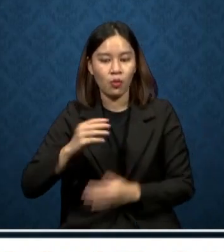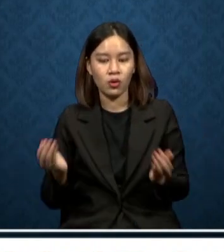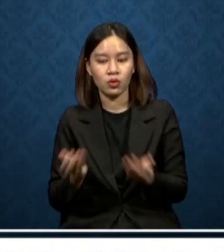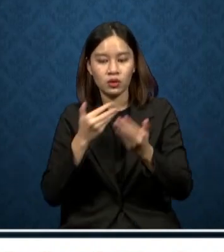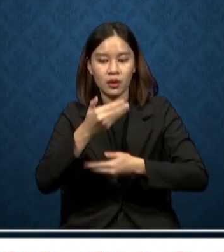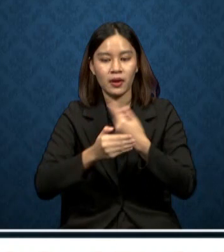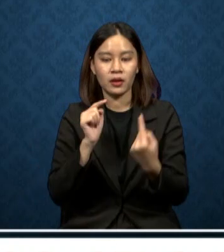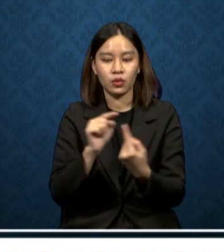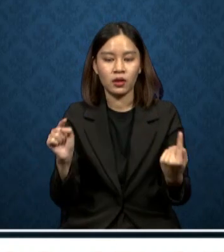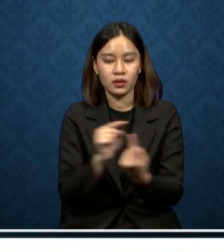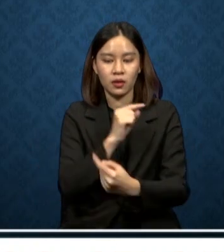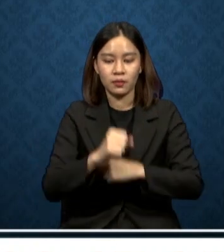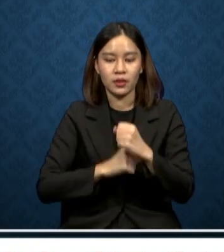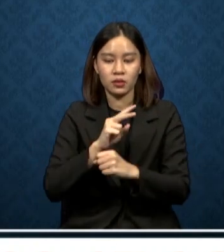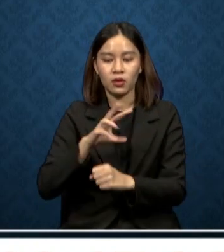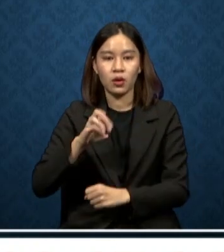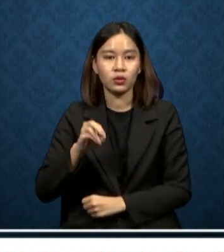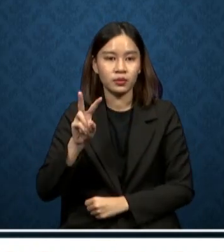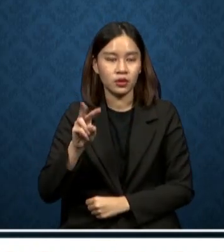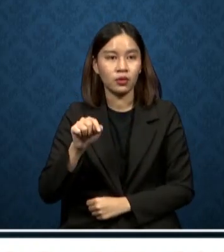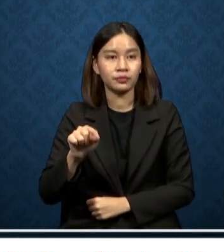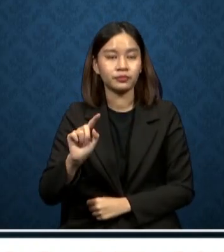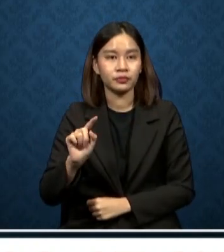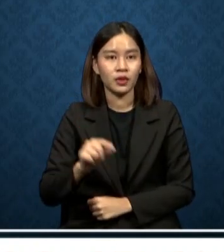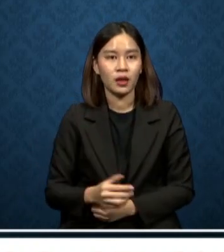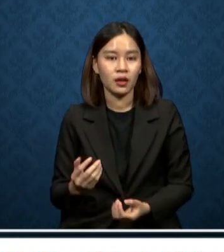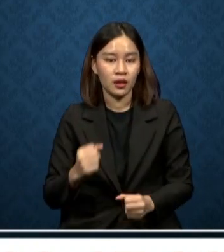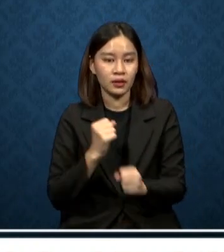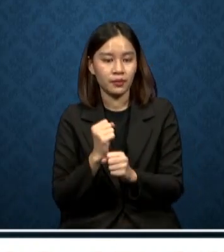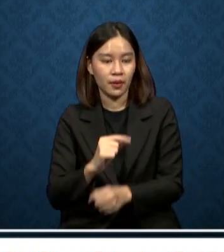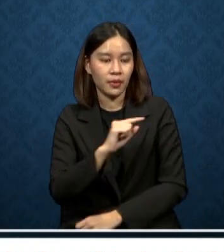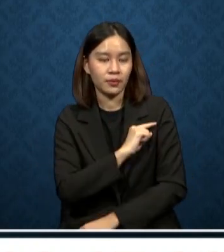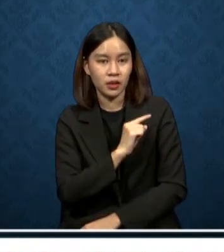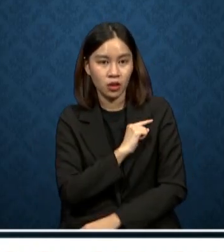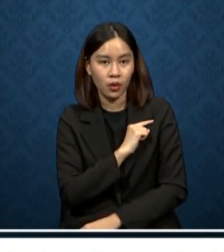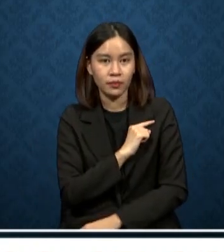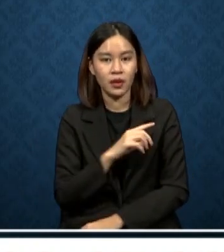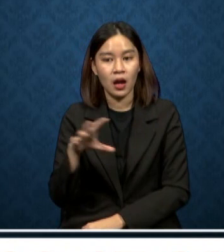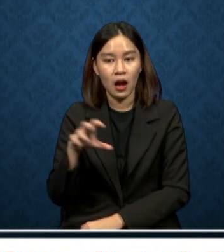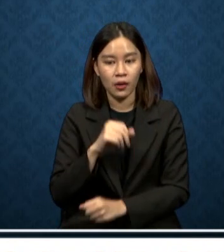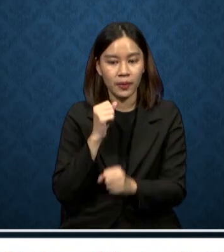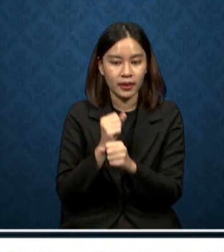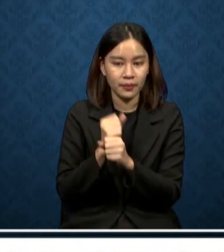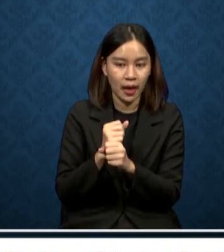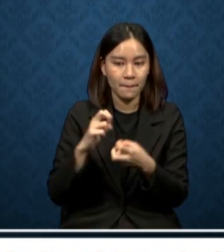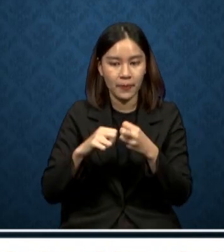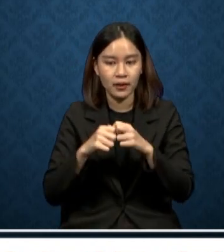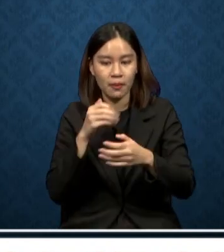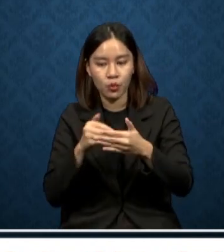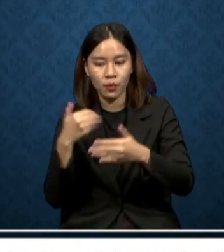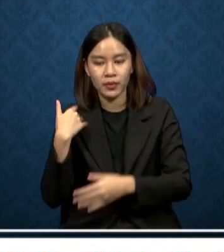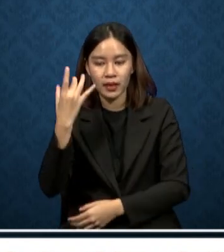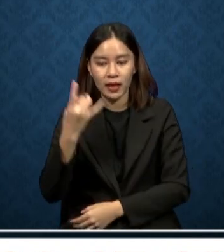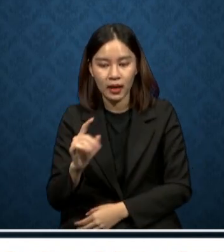วศากิเพื่สังคมปี 62ท่านมีส่วเกี่ยวข้องในงานนำไปใช้แล้วมีปรรemsาอย่างไร